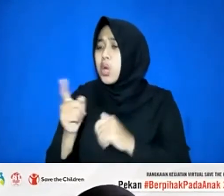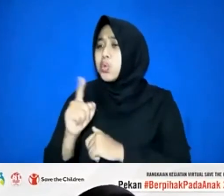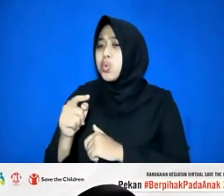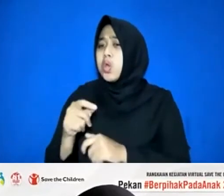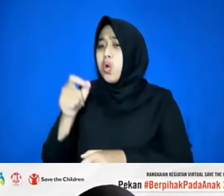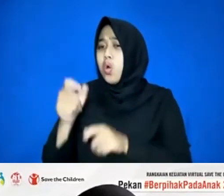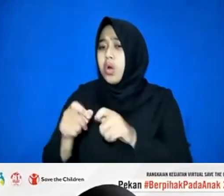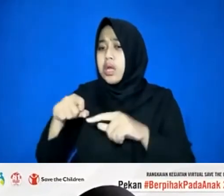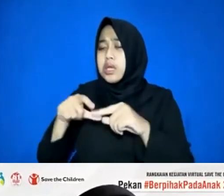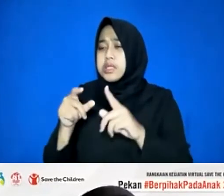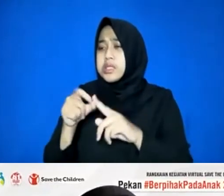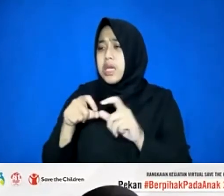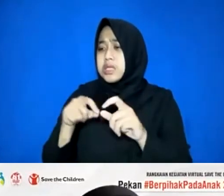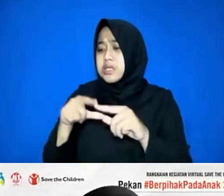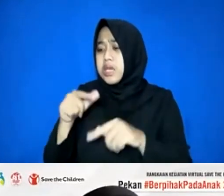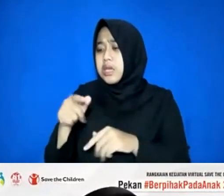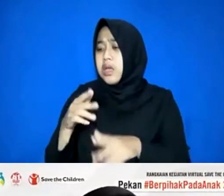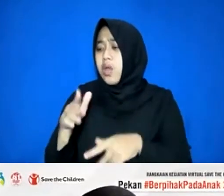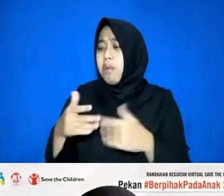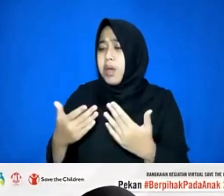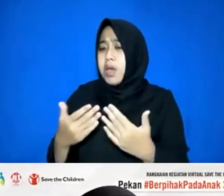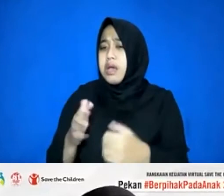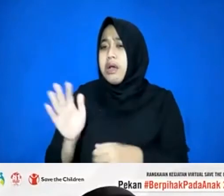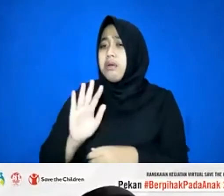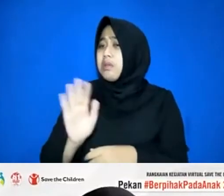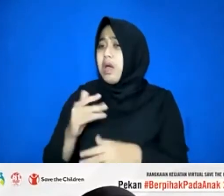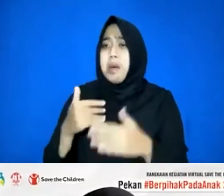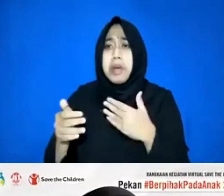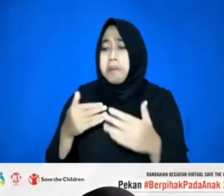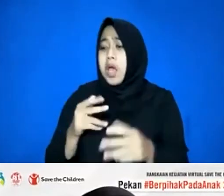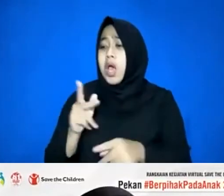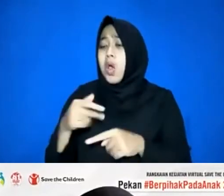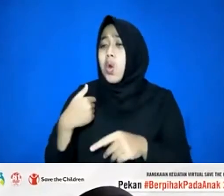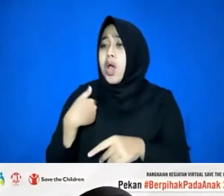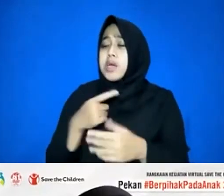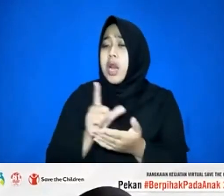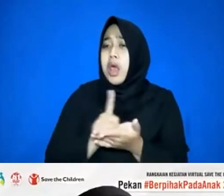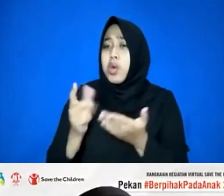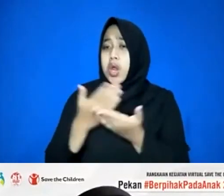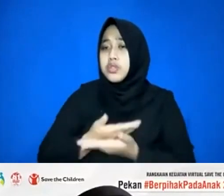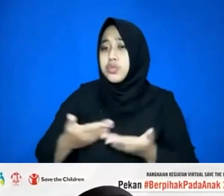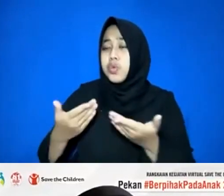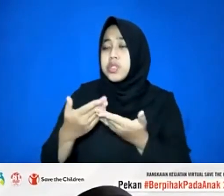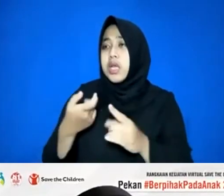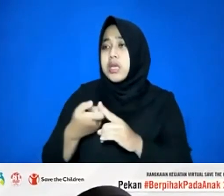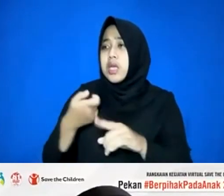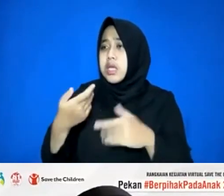pihak kejaksaan gitu Mas, bahwasanya tidak masalah asalkan ada laporan sosial